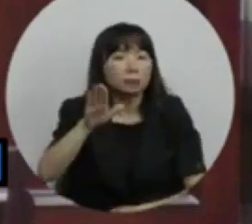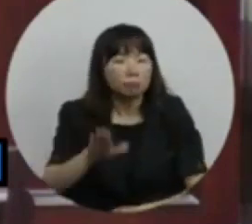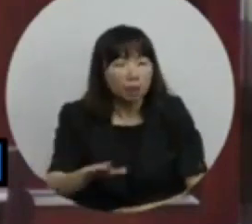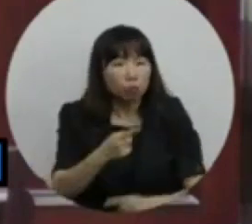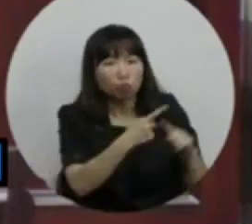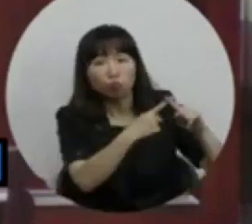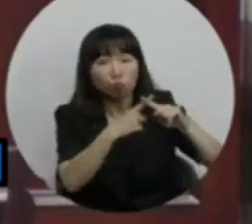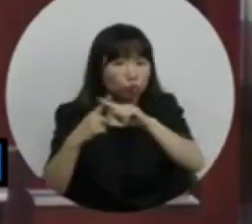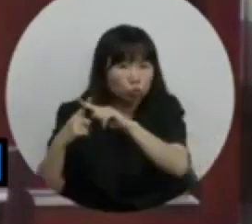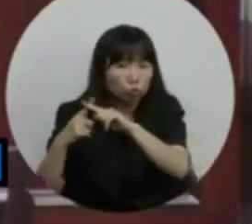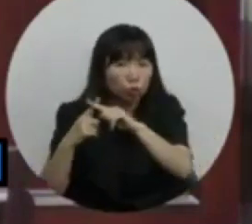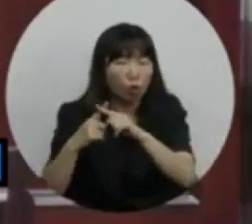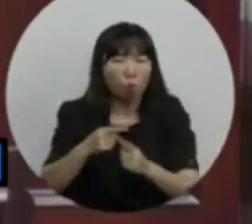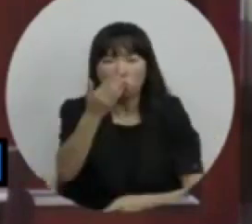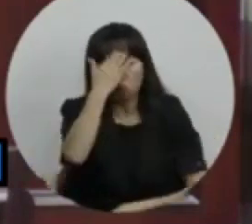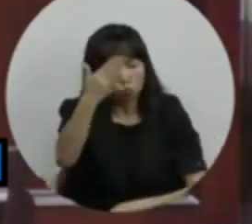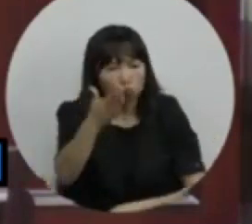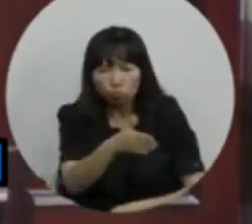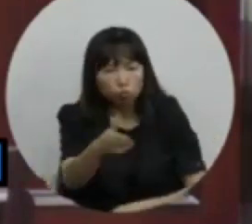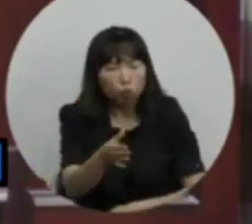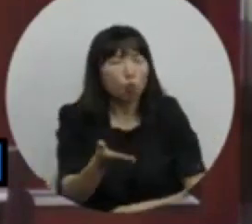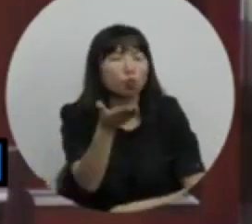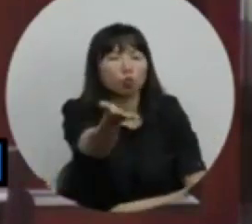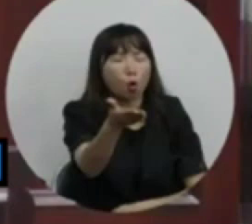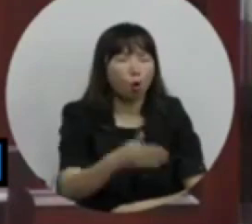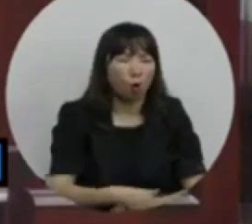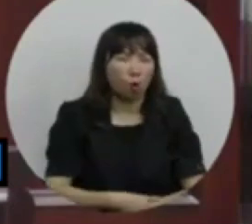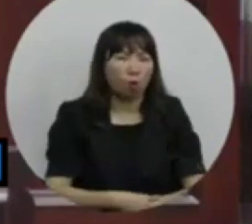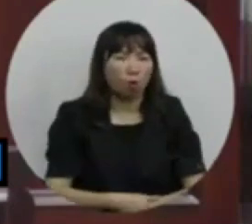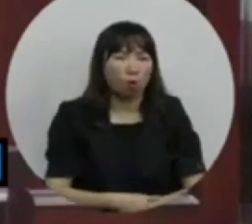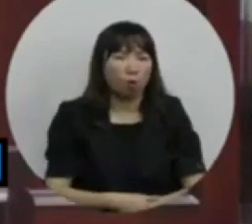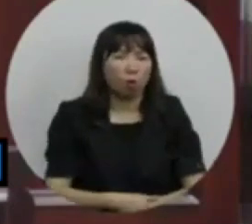무조건 무료가 좋다, 공짜가 좋다.